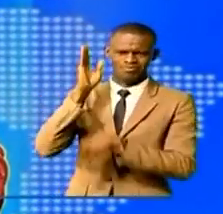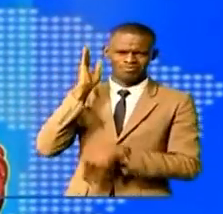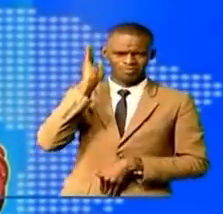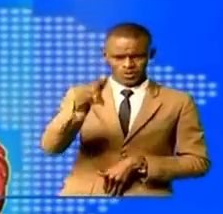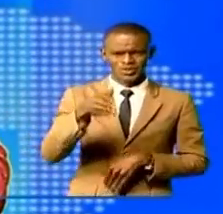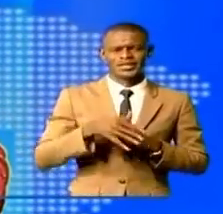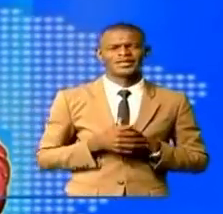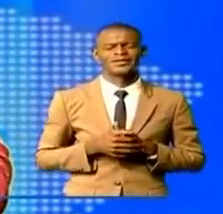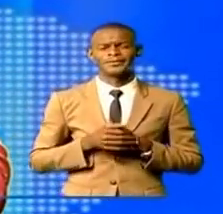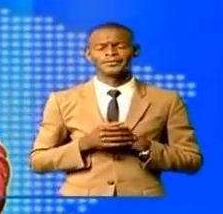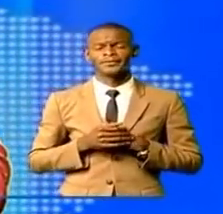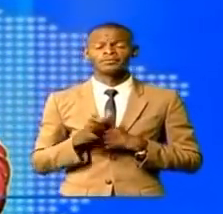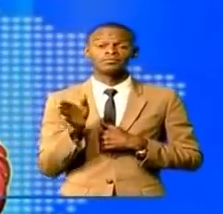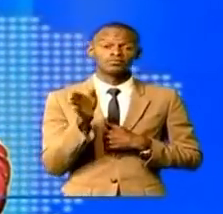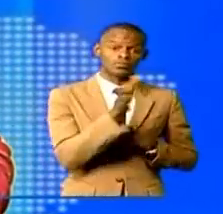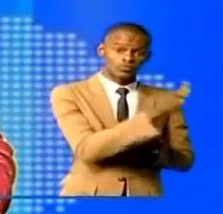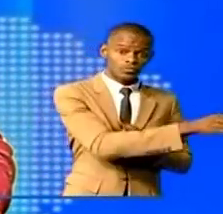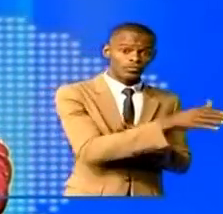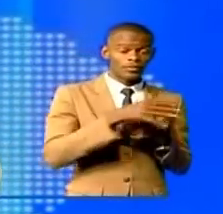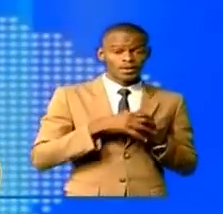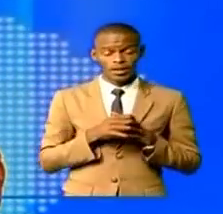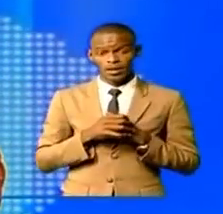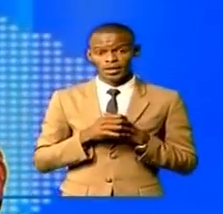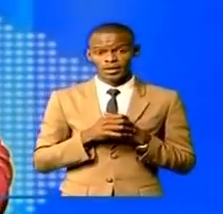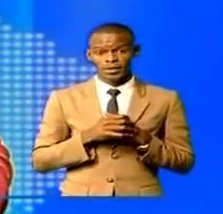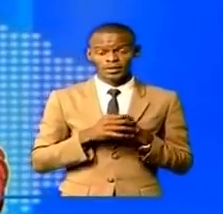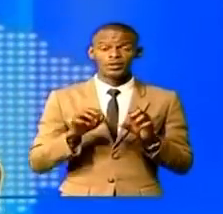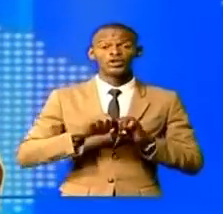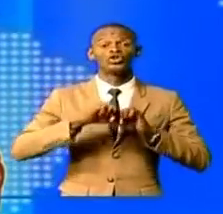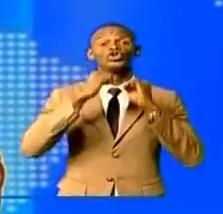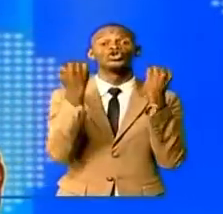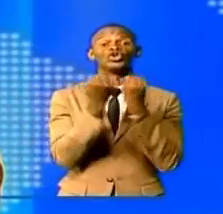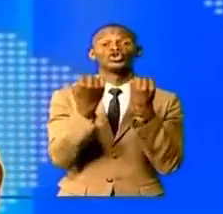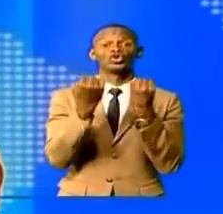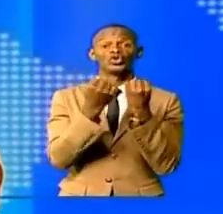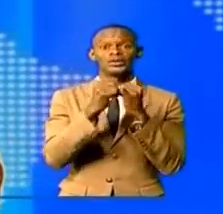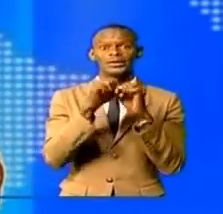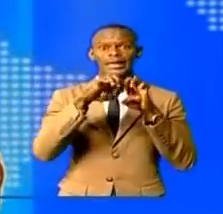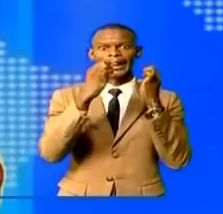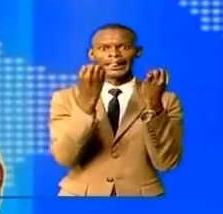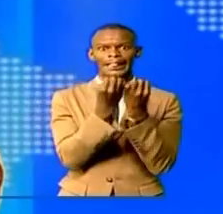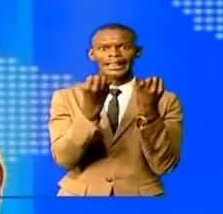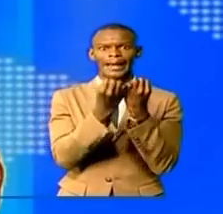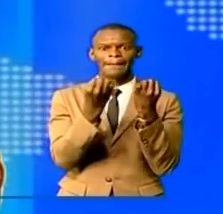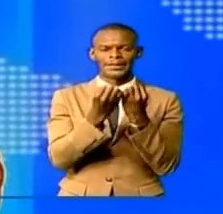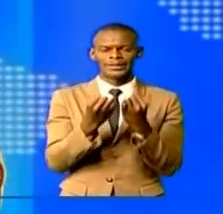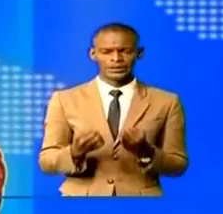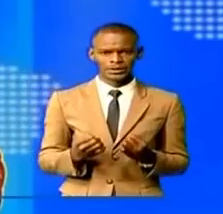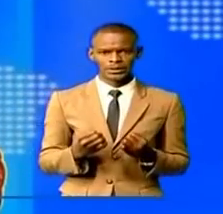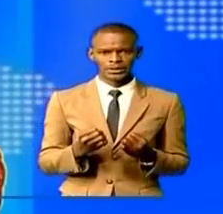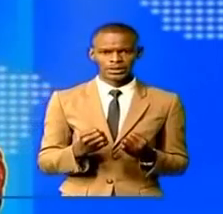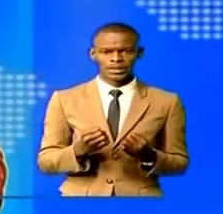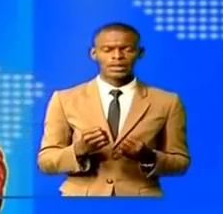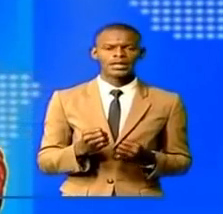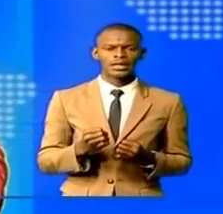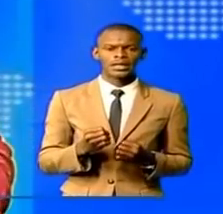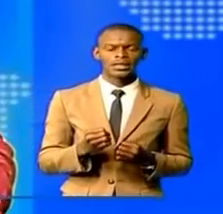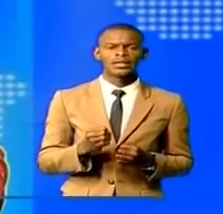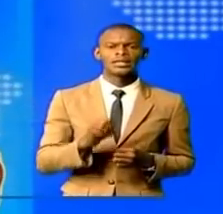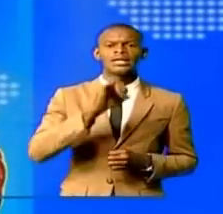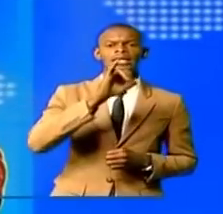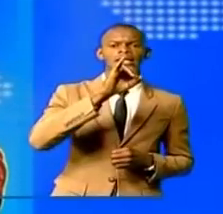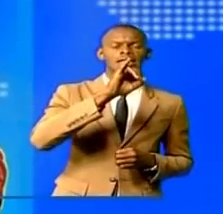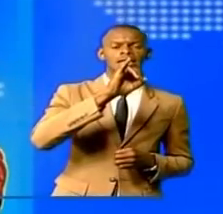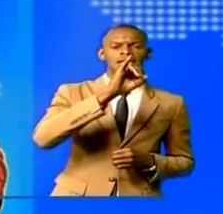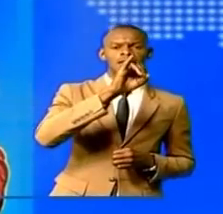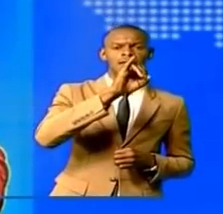cadre de renforcement des capacités du personnel pour un rendement meilleur, le groupe d'études d'intervention a organisé une session de formation